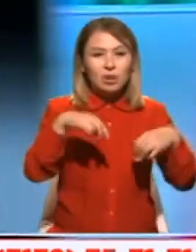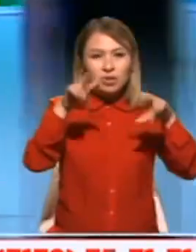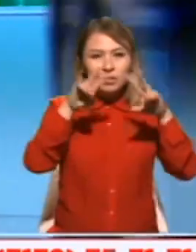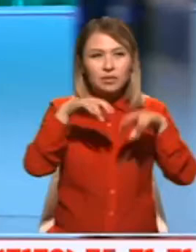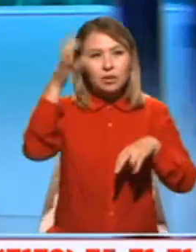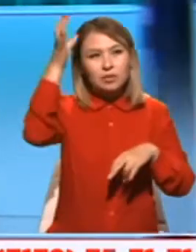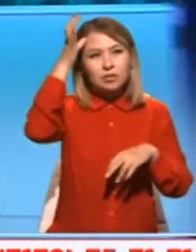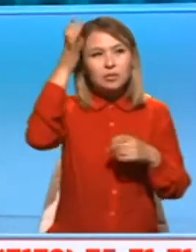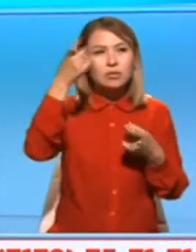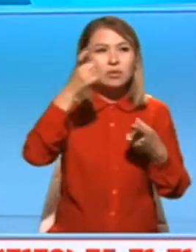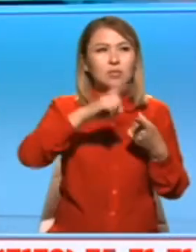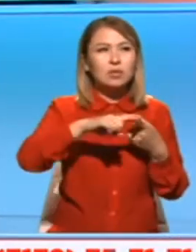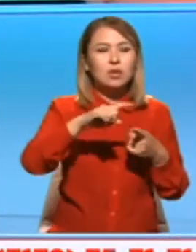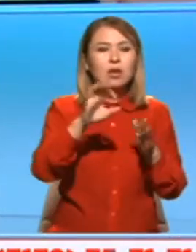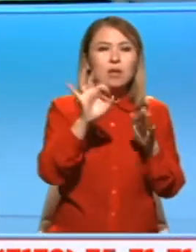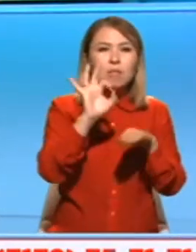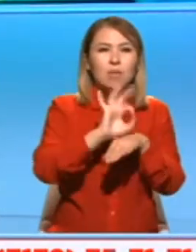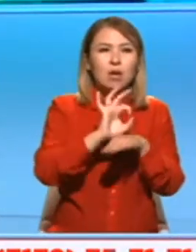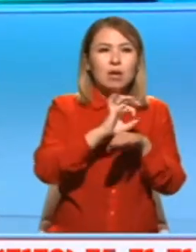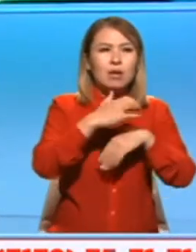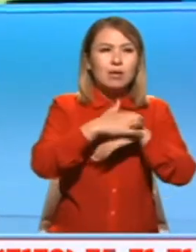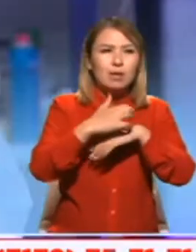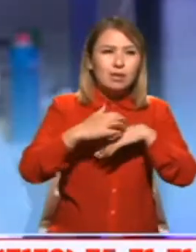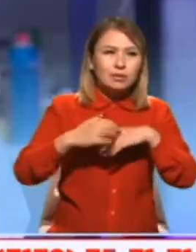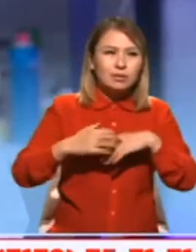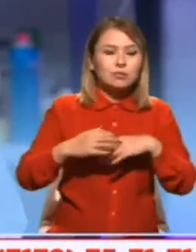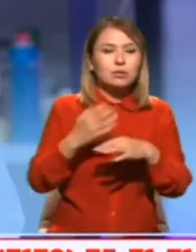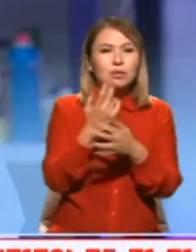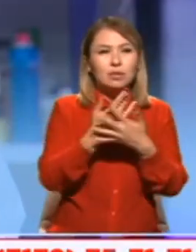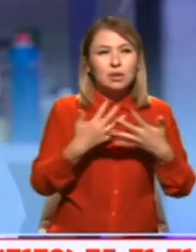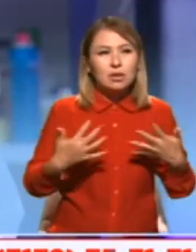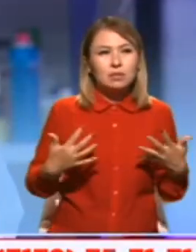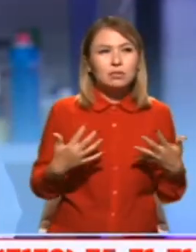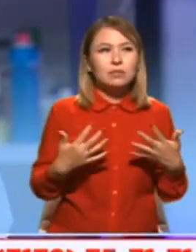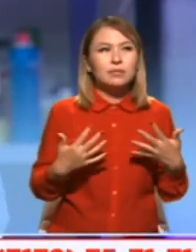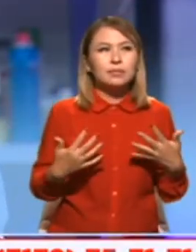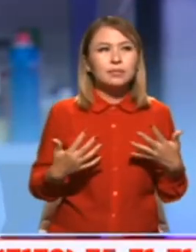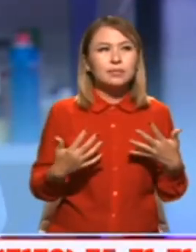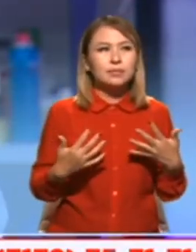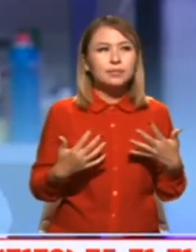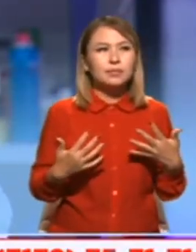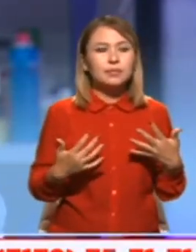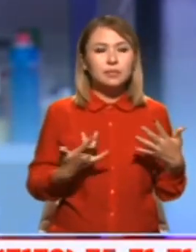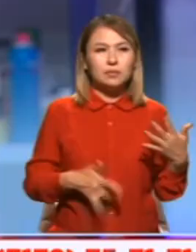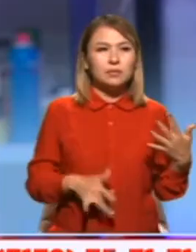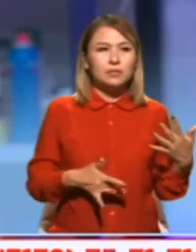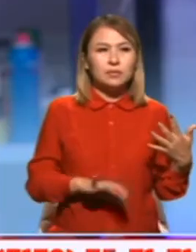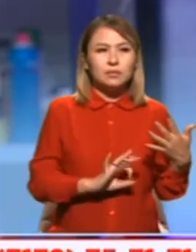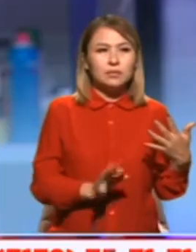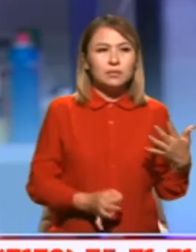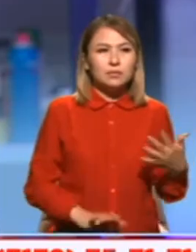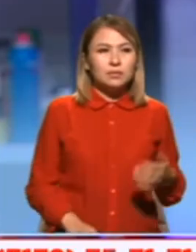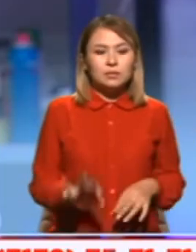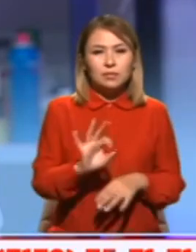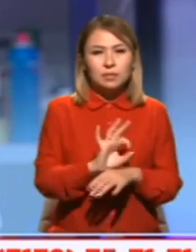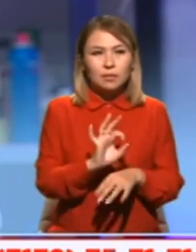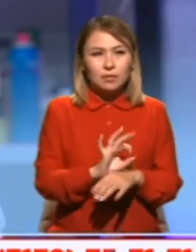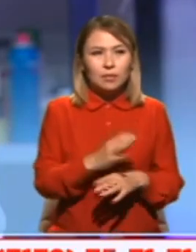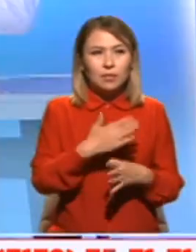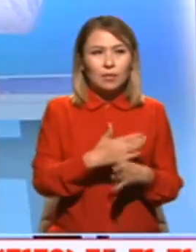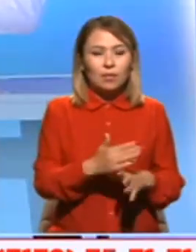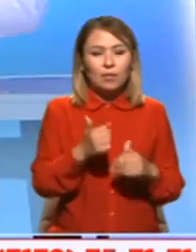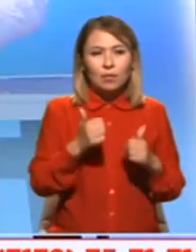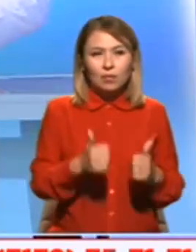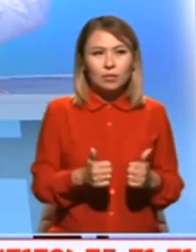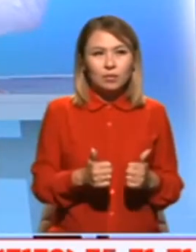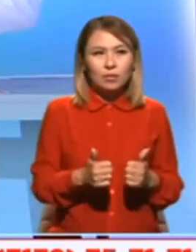бойынша жара ауруларына өте жақсы көмектесетіндігі, және одан кейін барып асқазан ішек аурулары кездерінде жақсы көмектесетіндігі, яғни